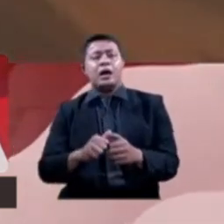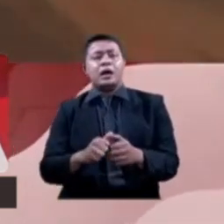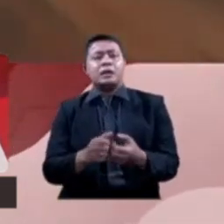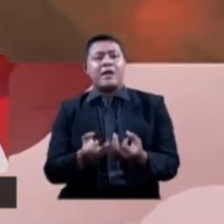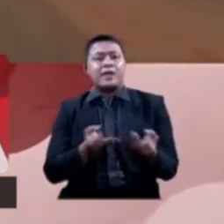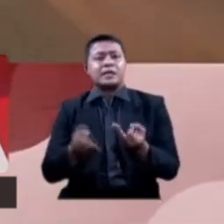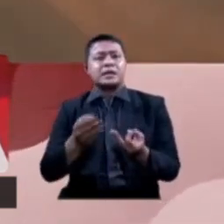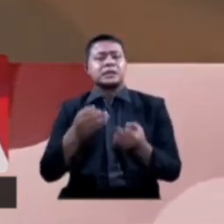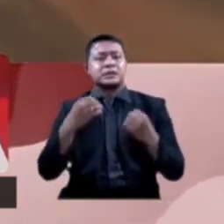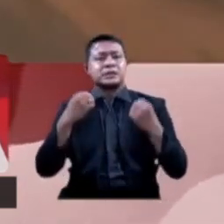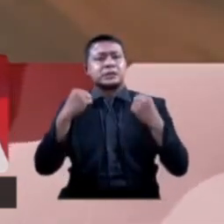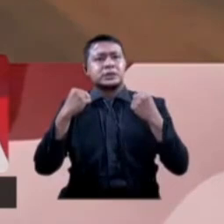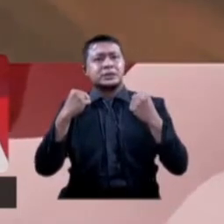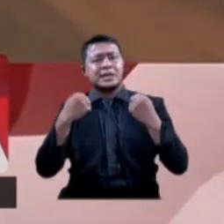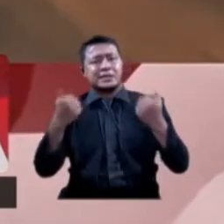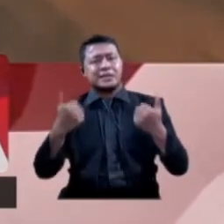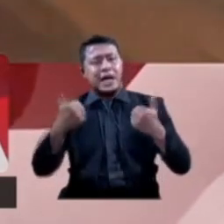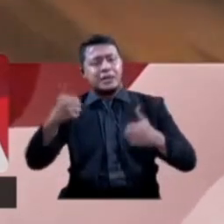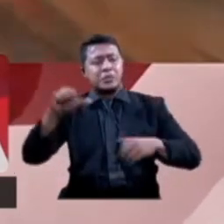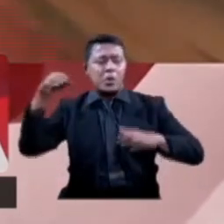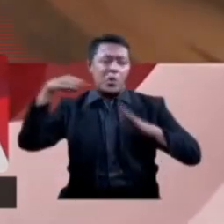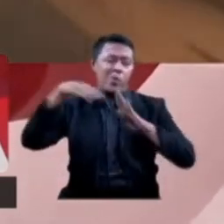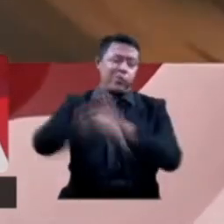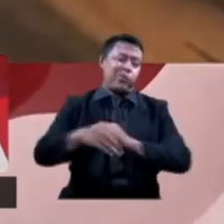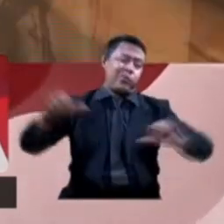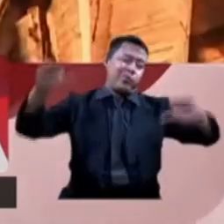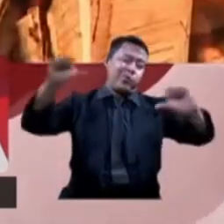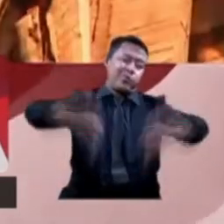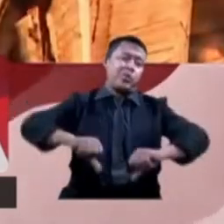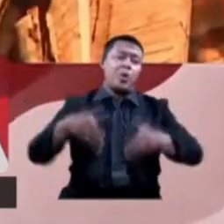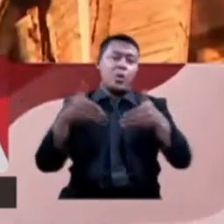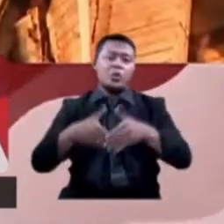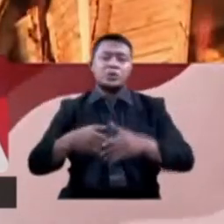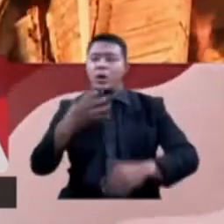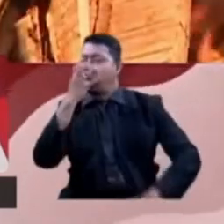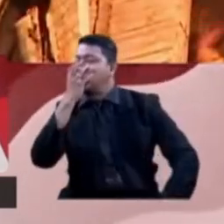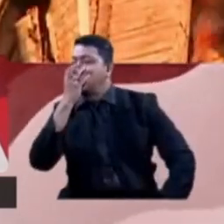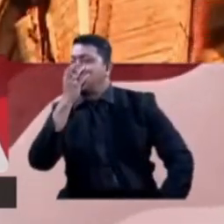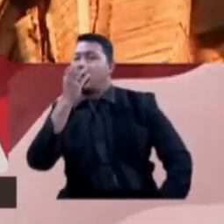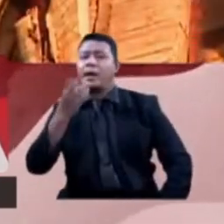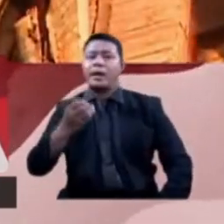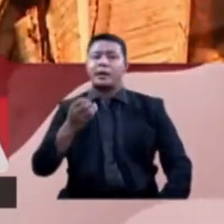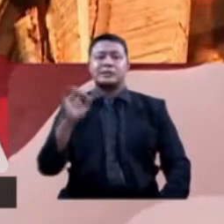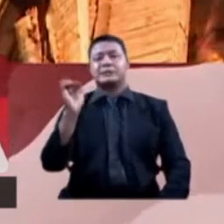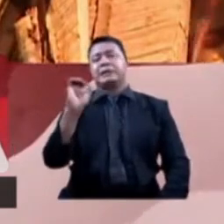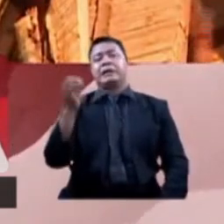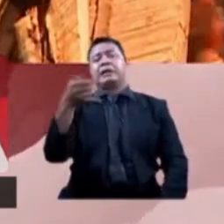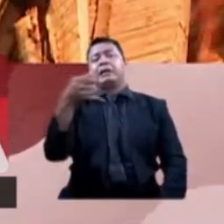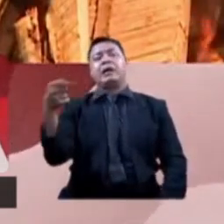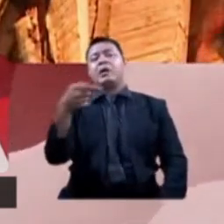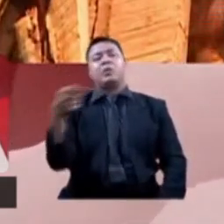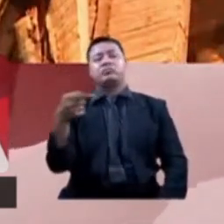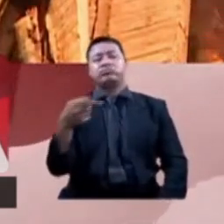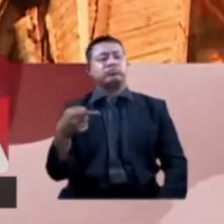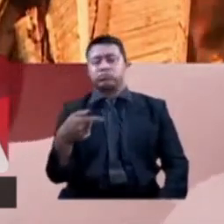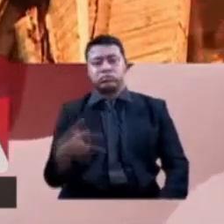kesehatan beberapa Lex khususnya dalam segi penyediaan oksigen itu yang pertama yang kedua adalah penyediaan obat MB sipil